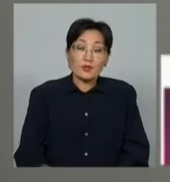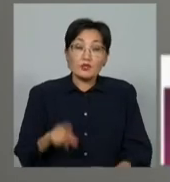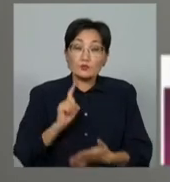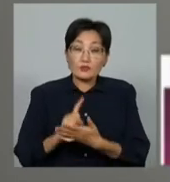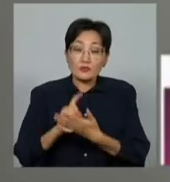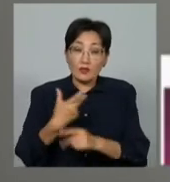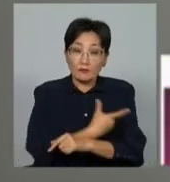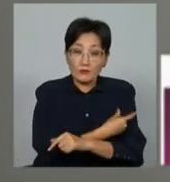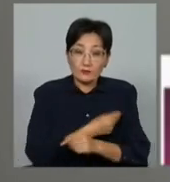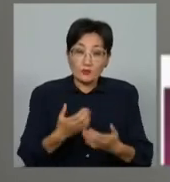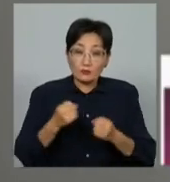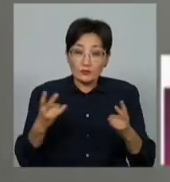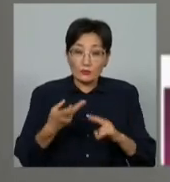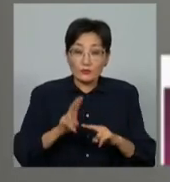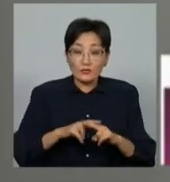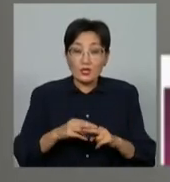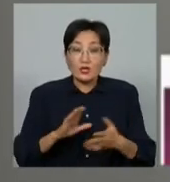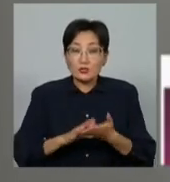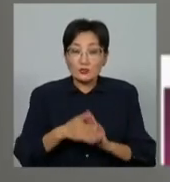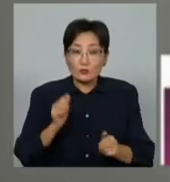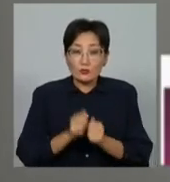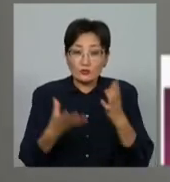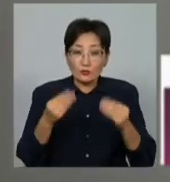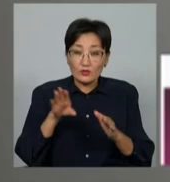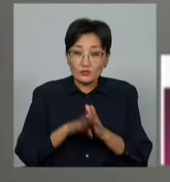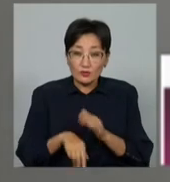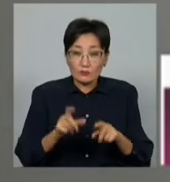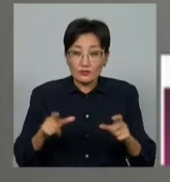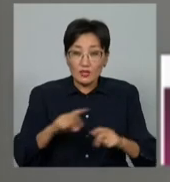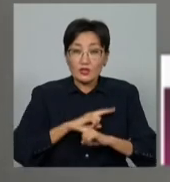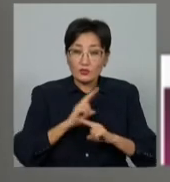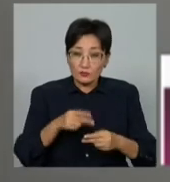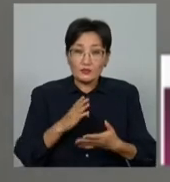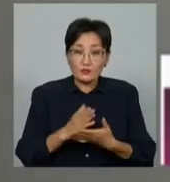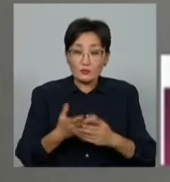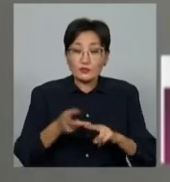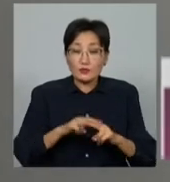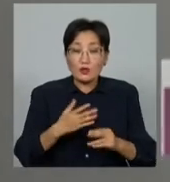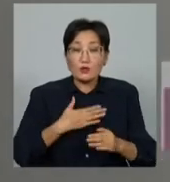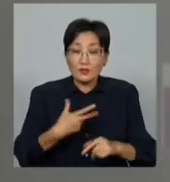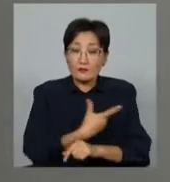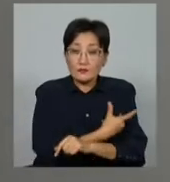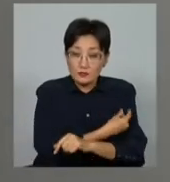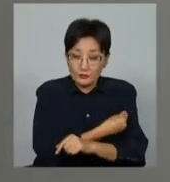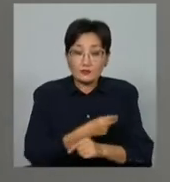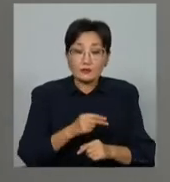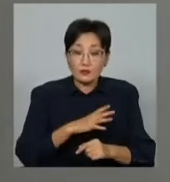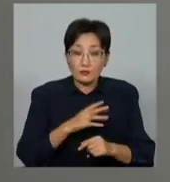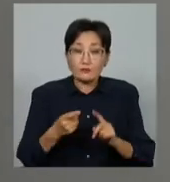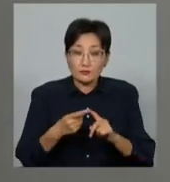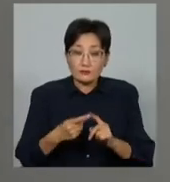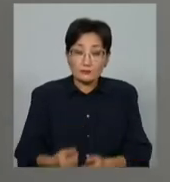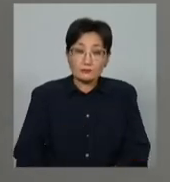Міндетті түрде вакцина алу керек болды. Өйткені жағдай күннен күнге нашарлап, адамдар қайтыс болып жатты. Сондықтан мен екпенің бірінші компонентін